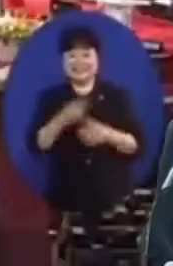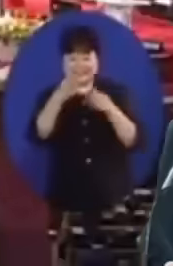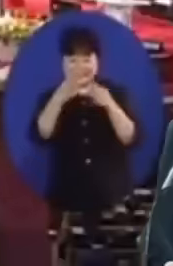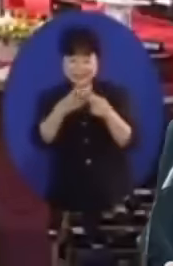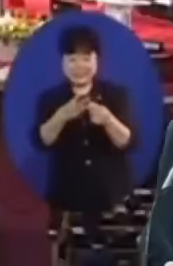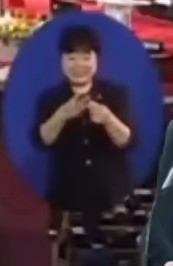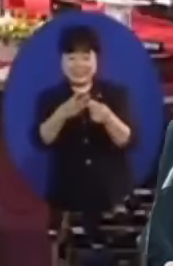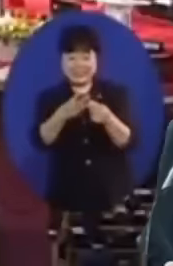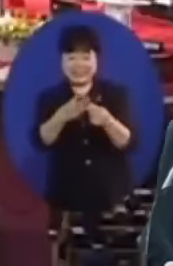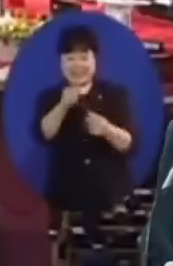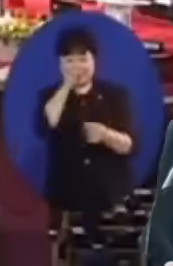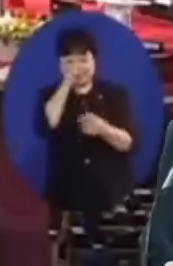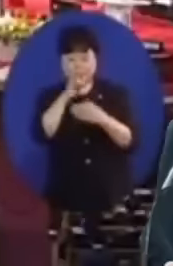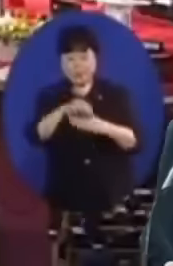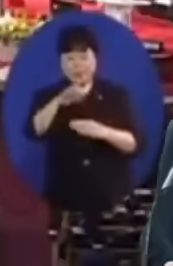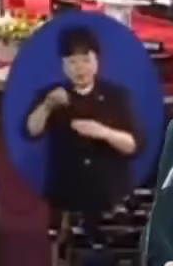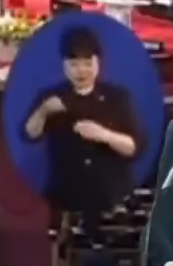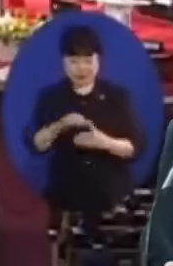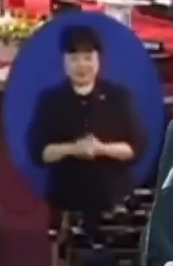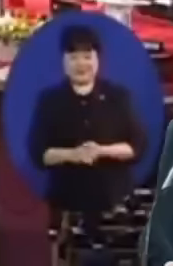셋째로 좋은 이웃은